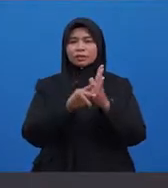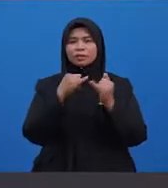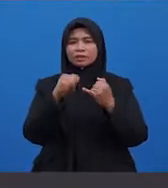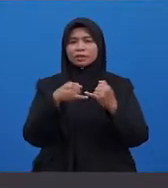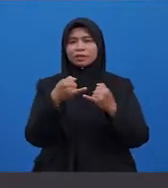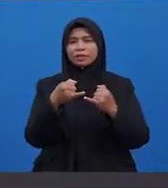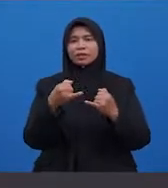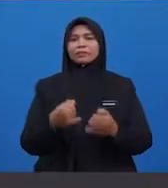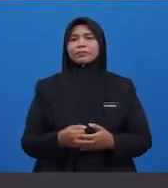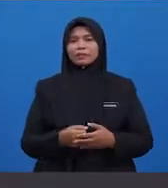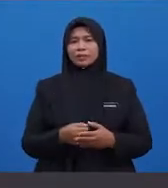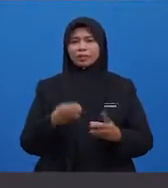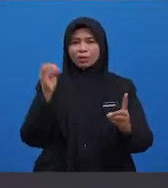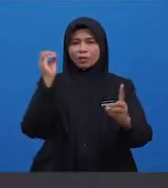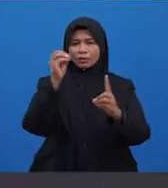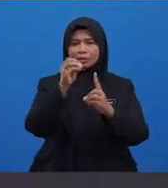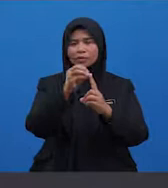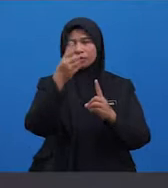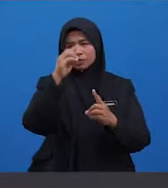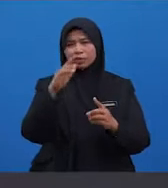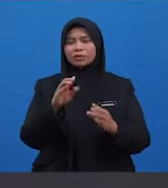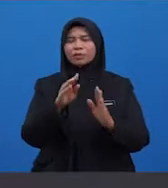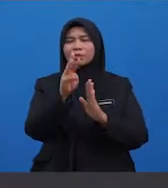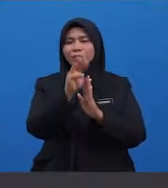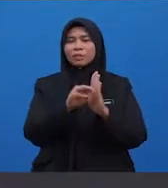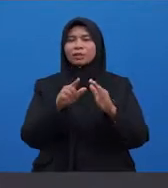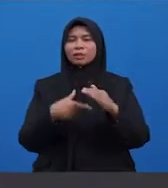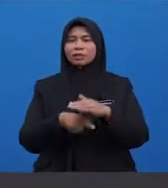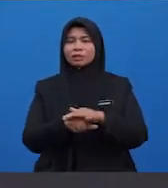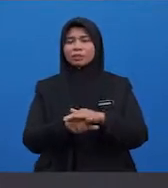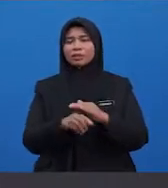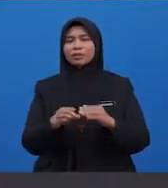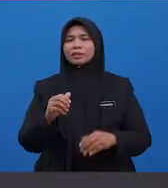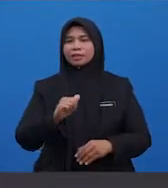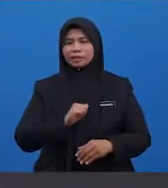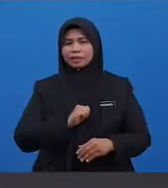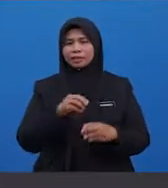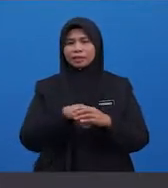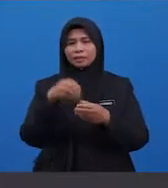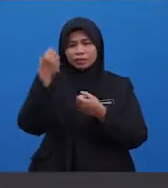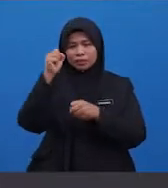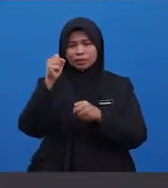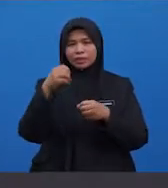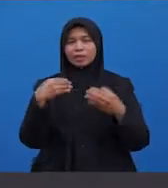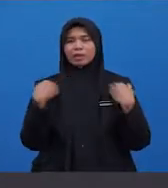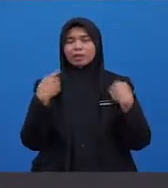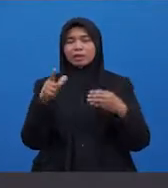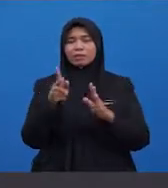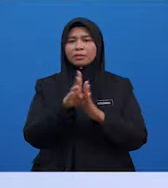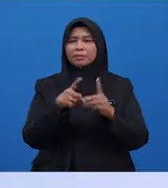untuk melibatkan diri dalam sukan adalah berbeza dari sesebuah negara dengan negara yang lain.